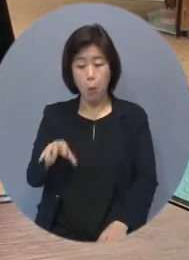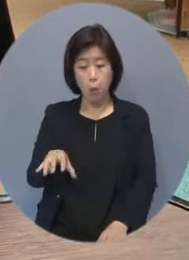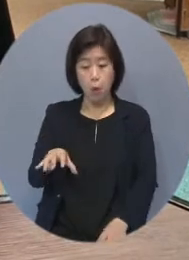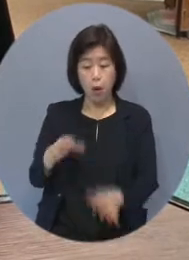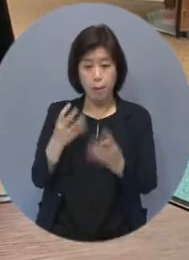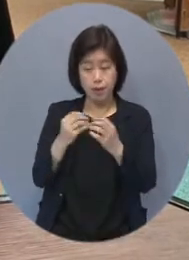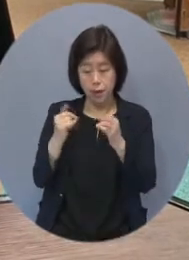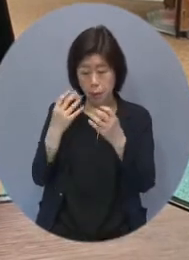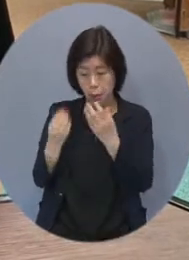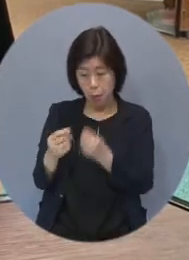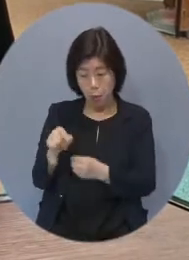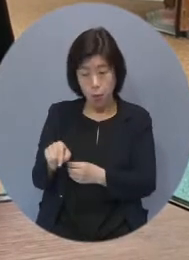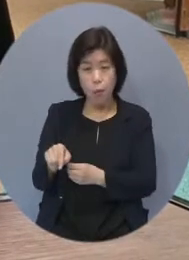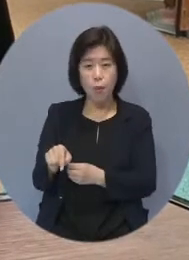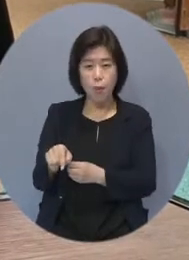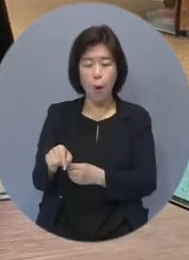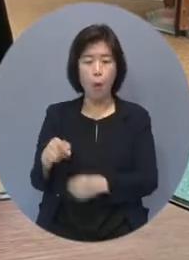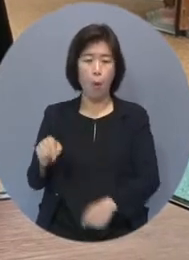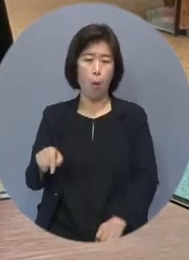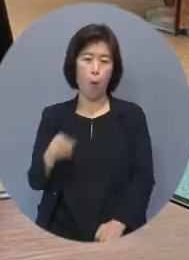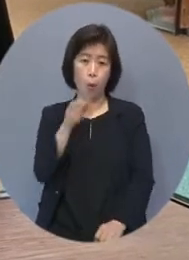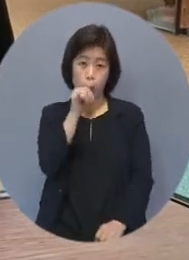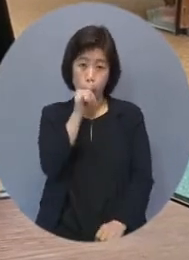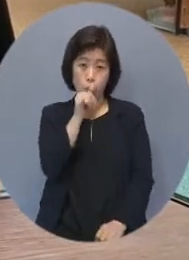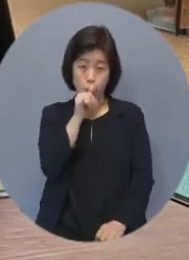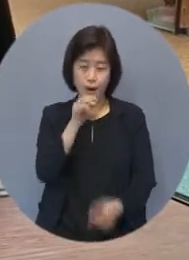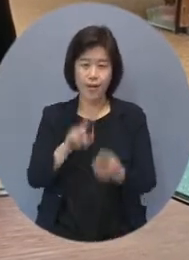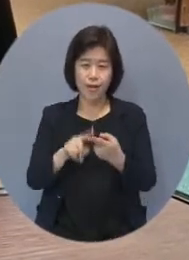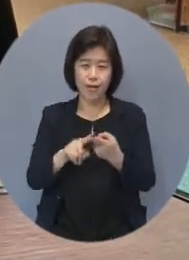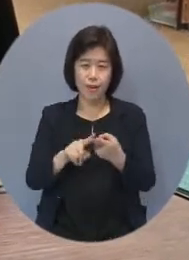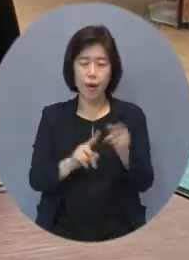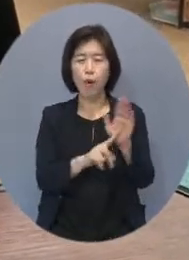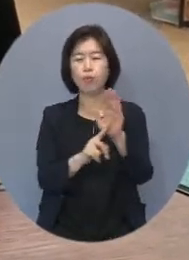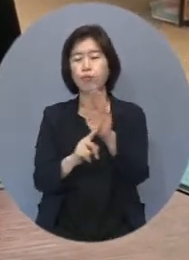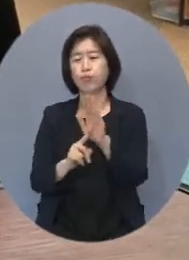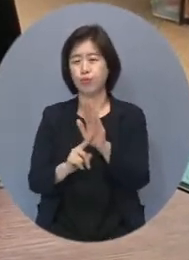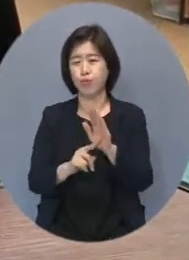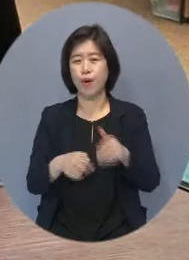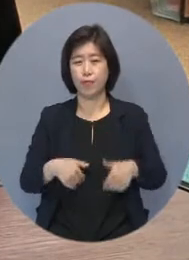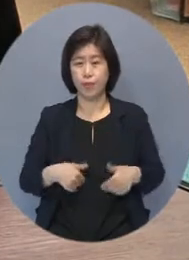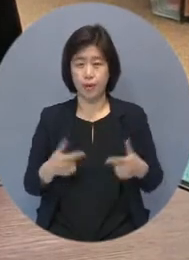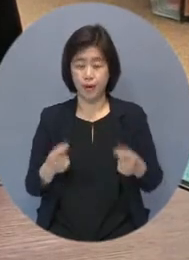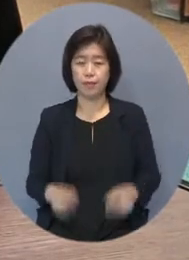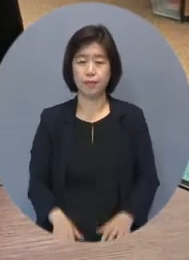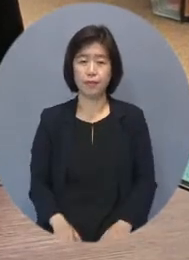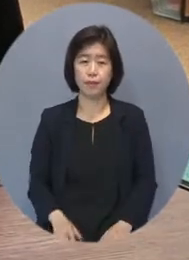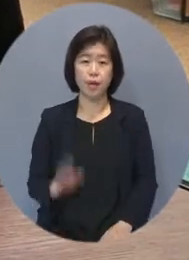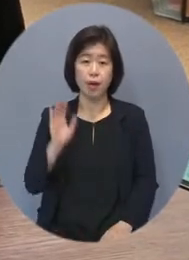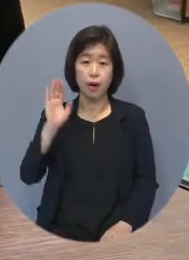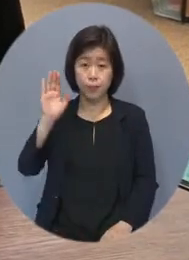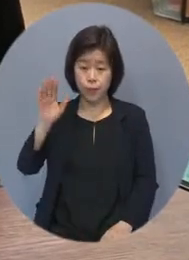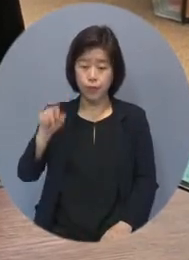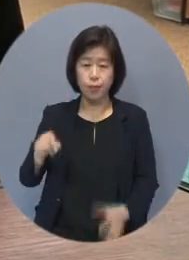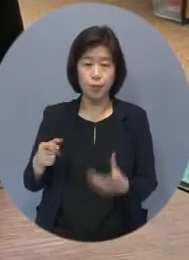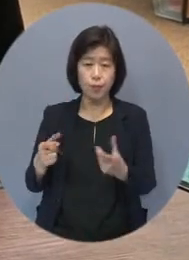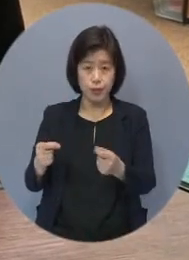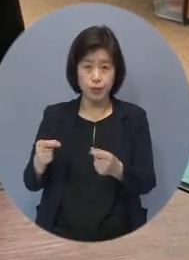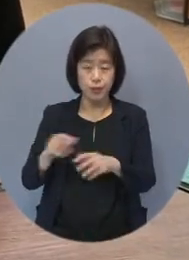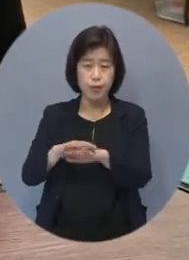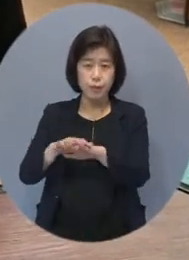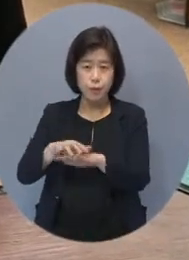게 많이 좀 알려지고 있어요. 그래서 저희가 앞으로도 좀 이런 촉지도 제작을 좀